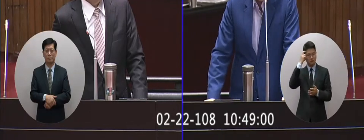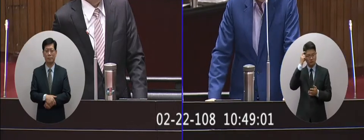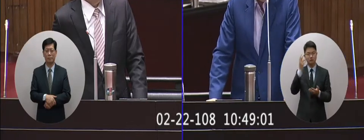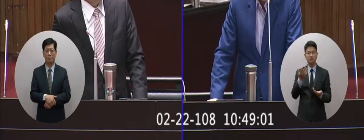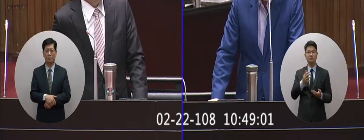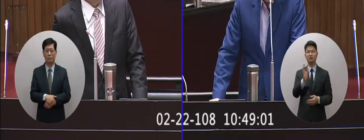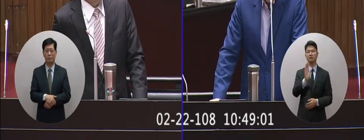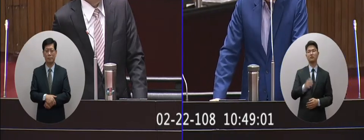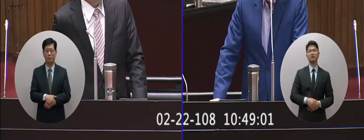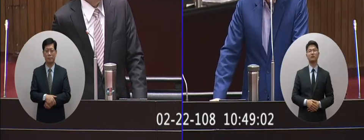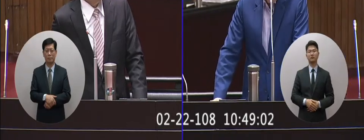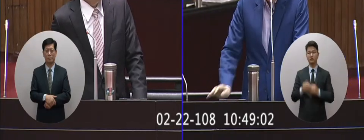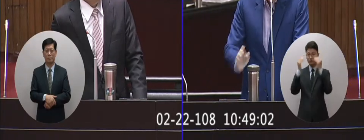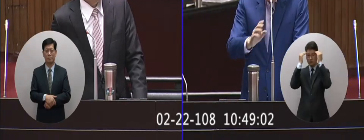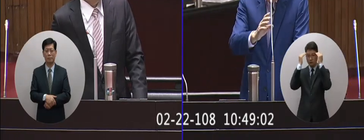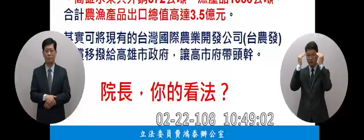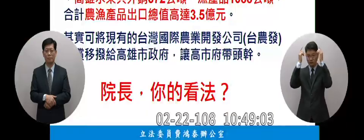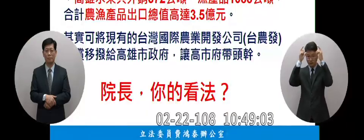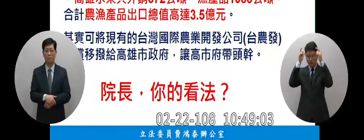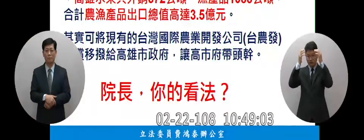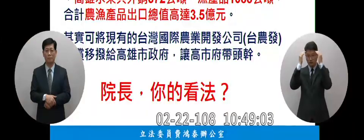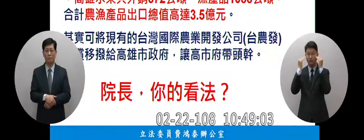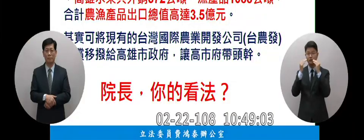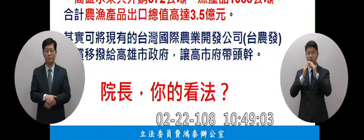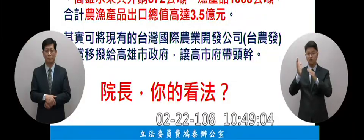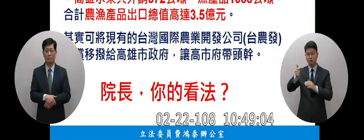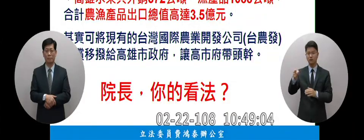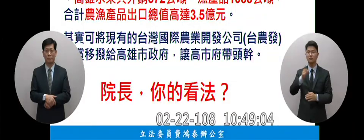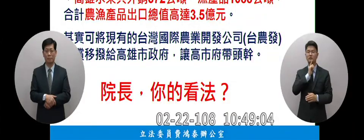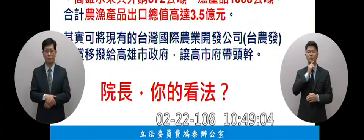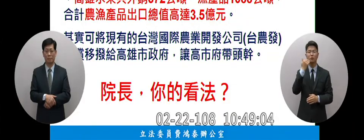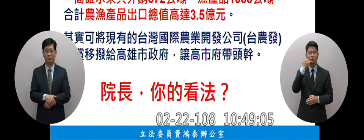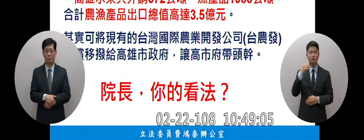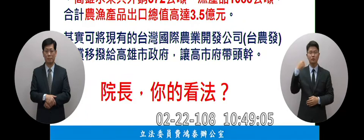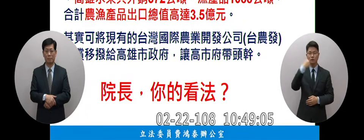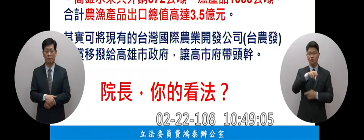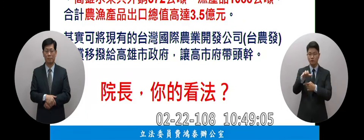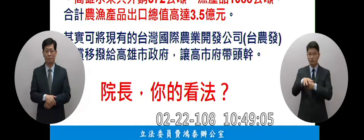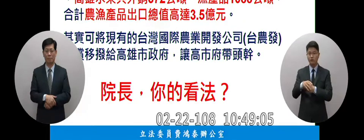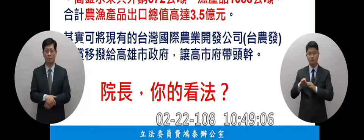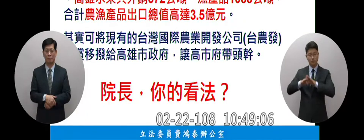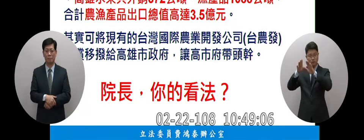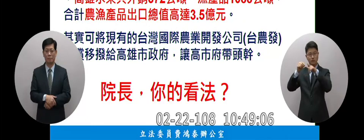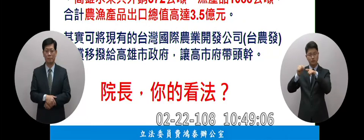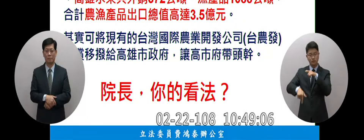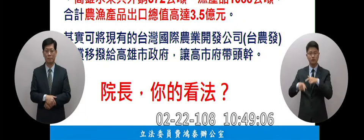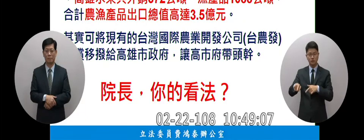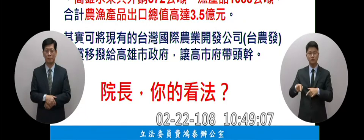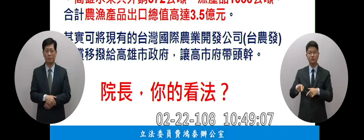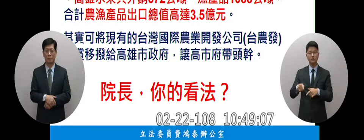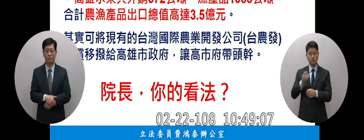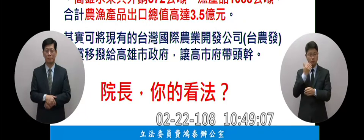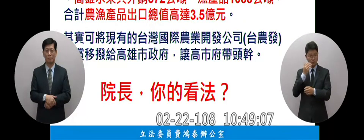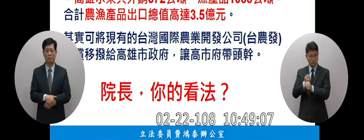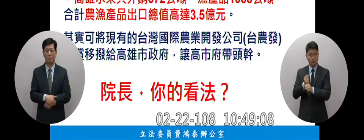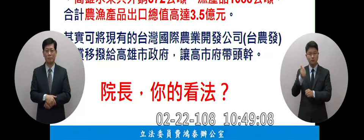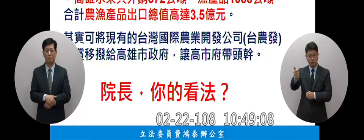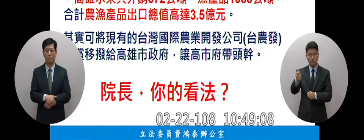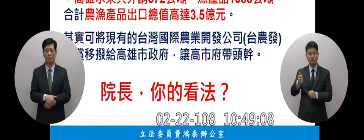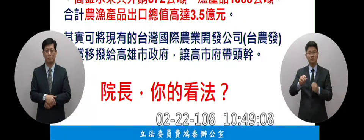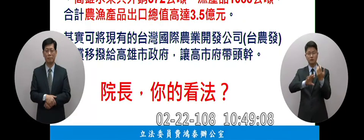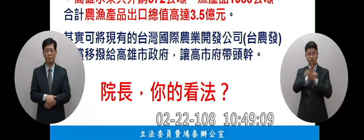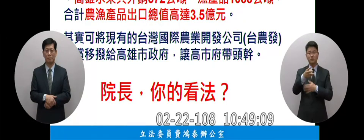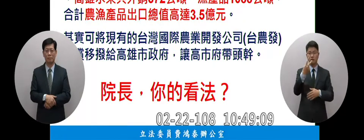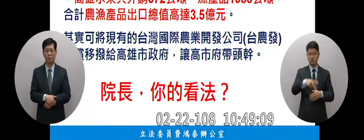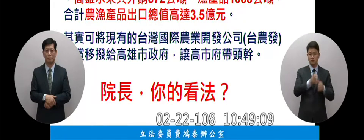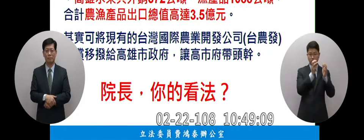说，台农发如果表现得好，何必再搞一个国家队，何必叠床